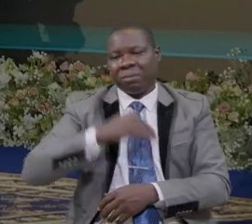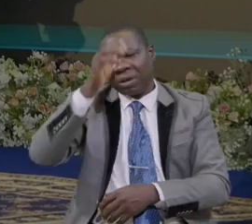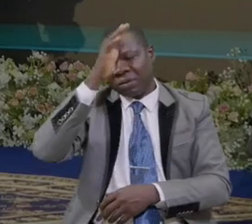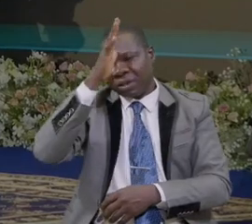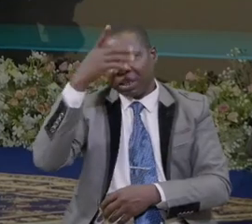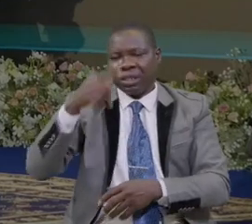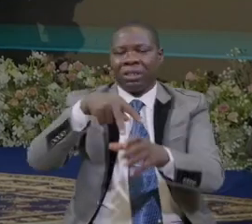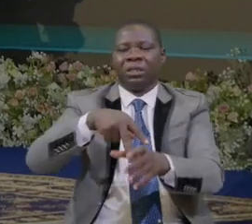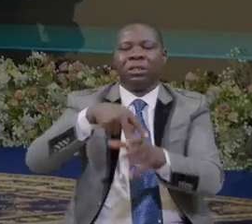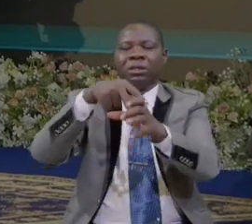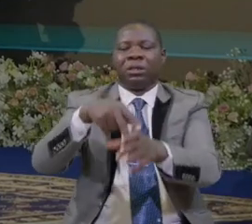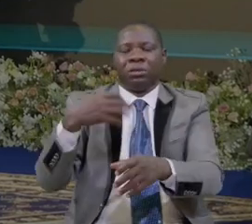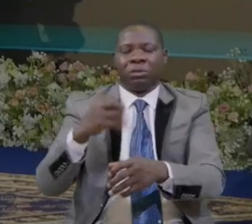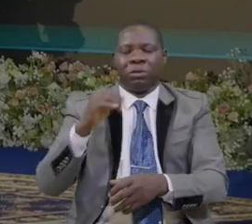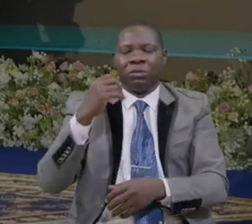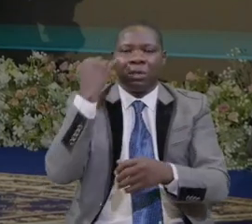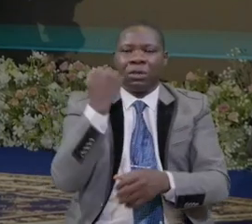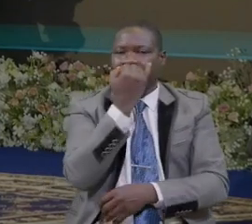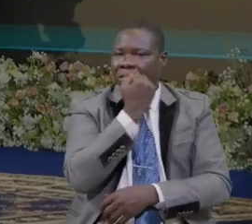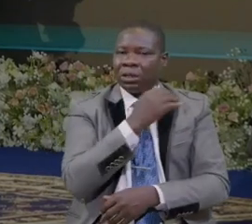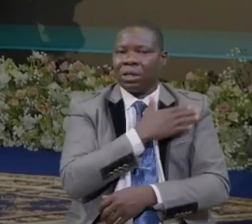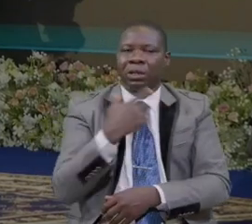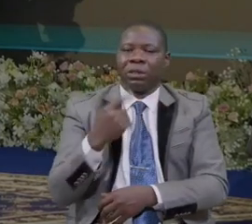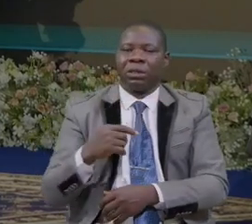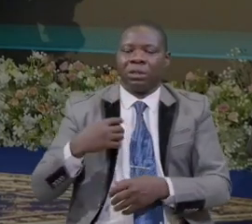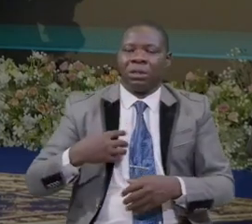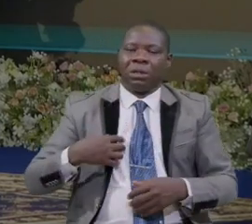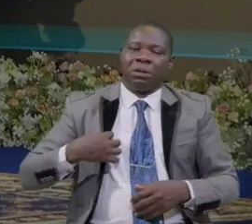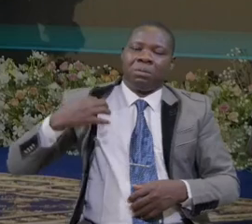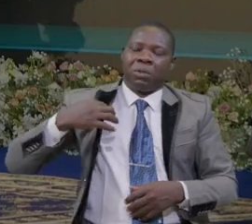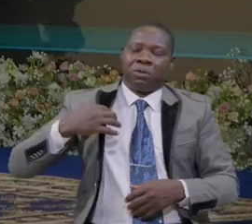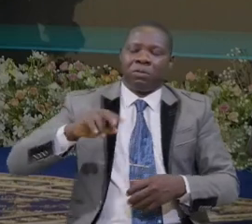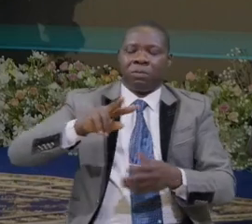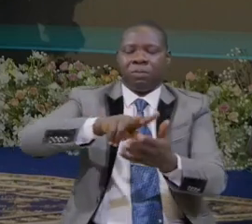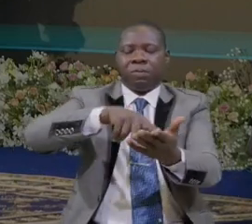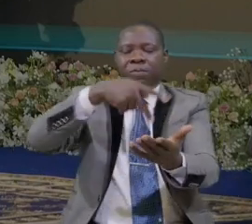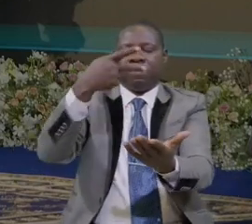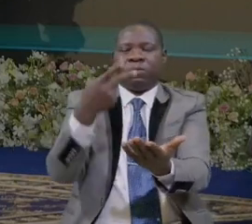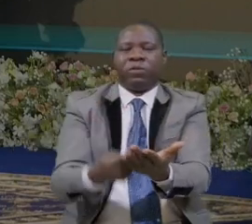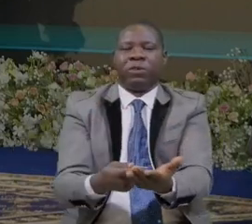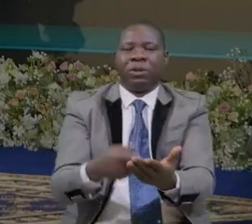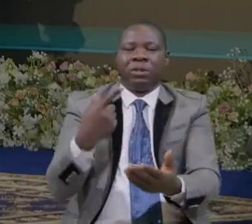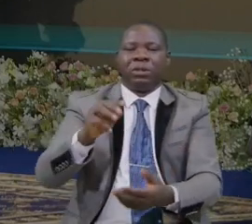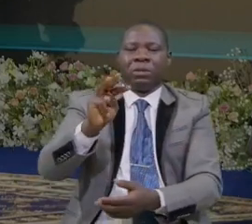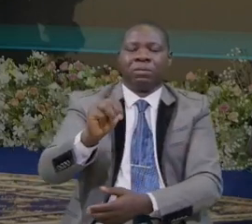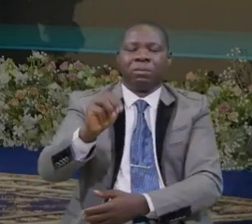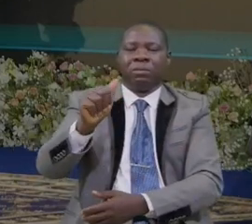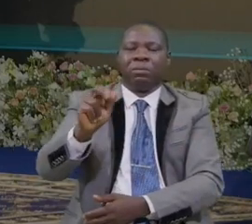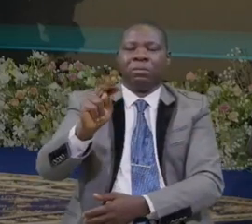d'Israël et sa cavalerie. Et le manteau est tombé. Le manteau est